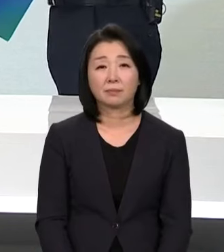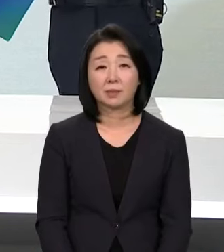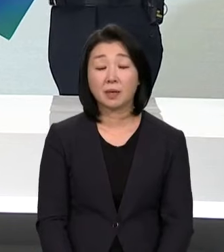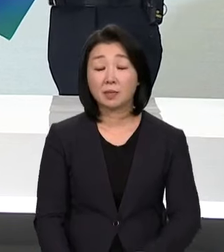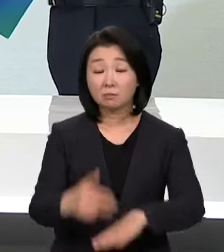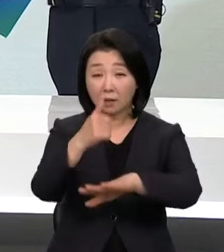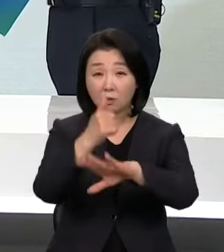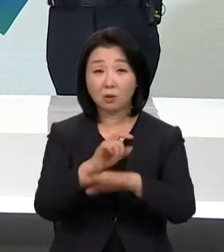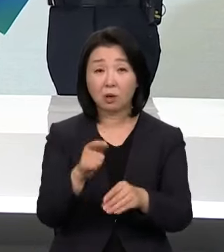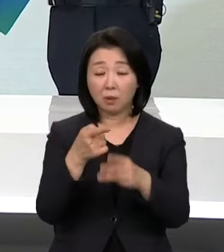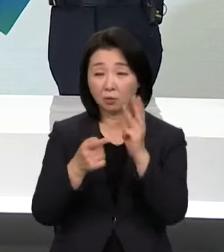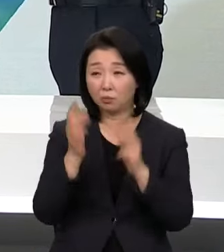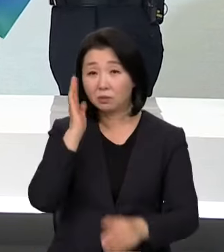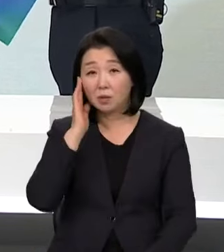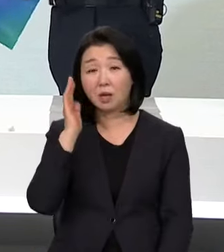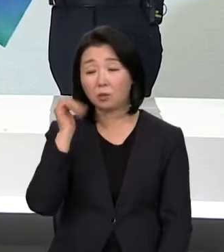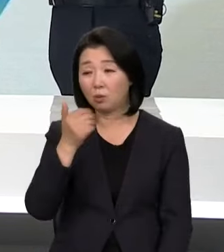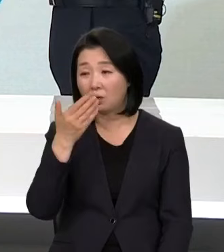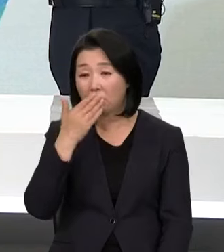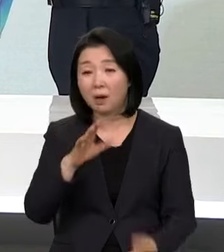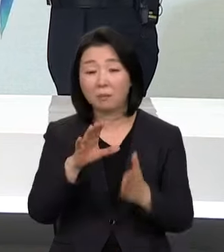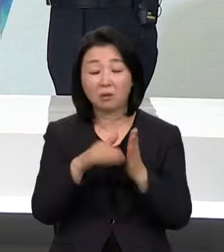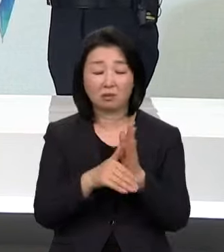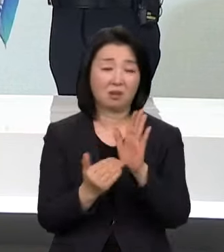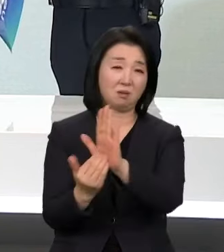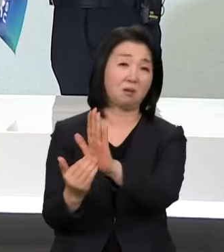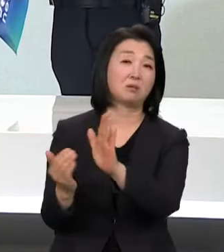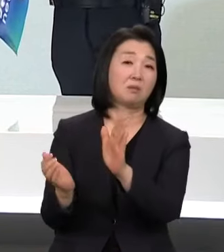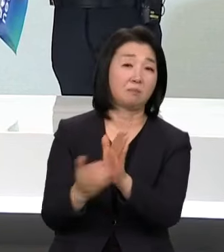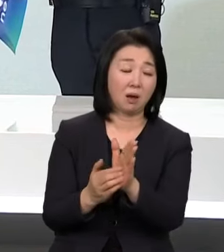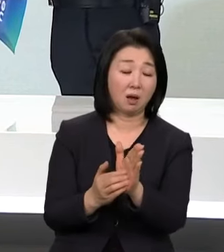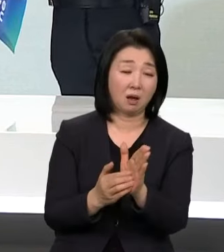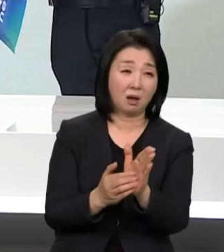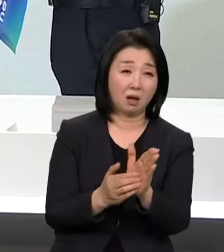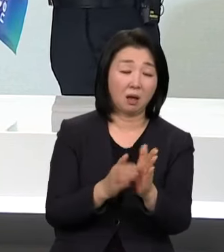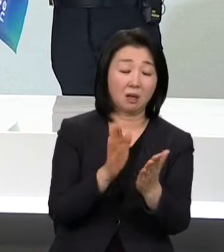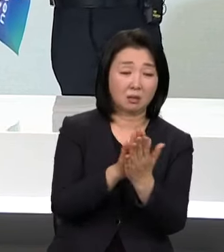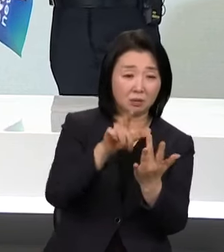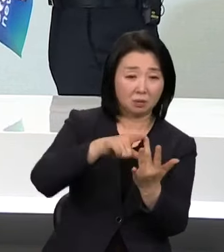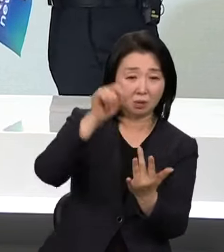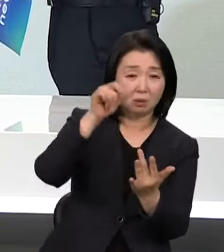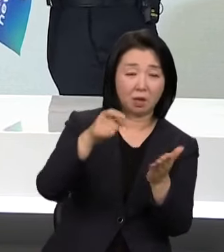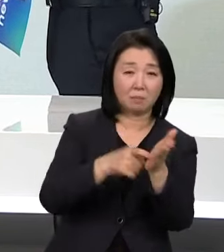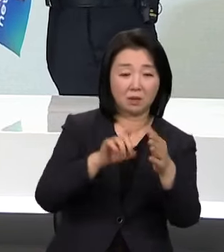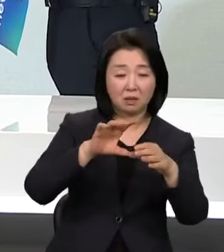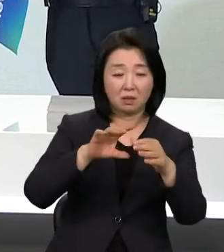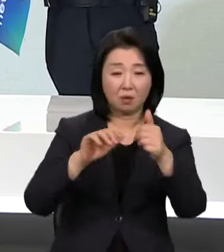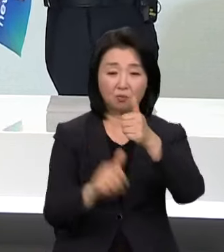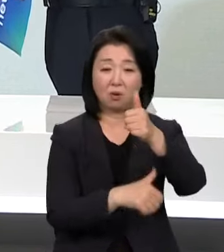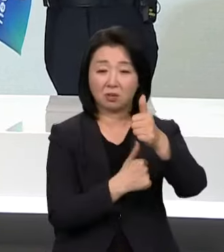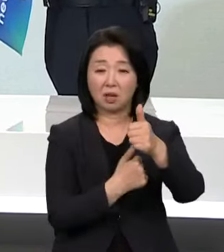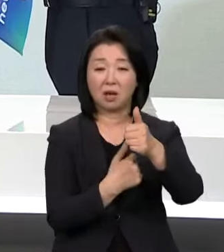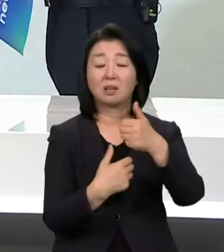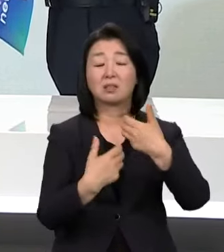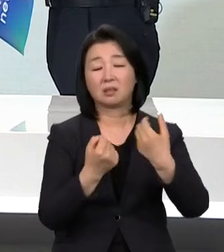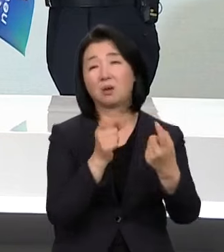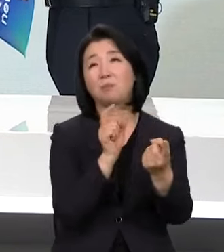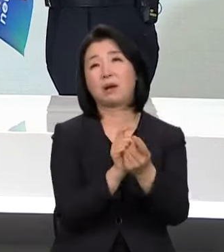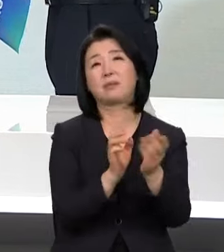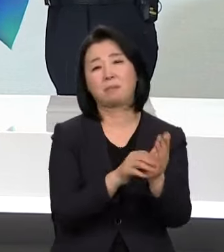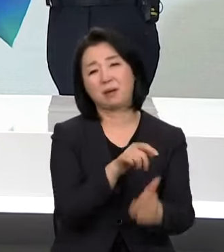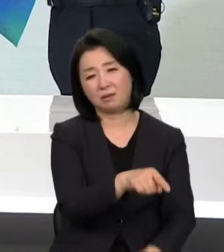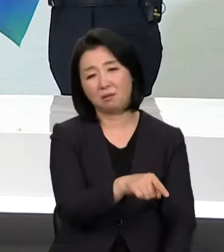결과적으로 윤성 대통령과의 식사자리는 거절하고 자신이 직접 선택했던 비대 의원들과는 따로 만남을 가졌기